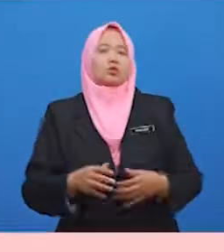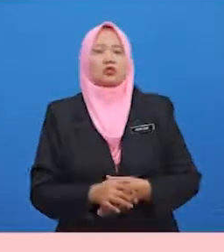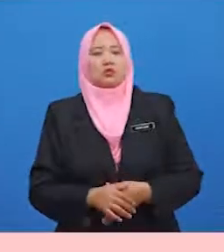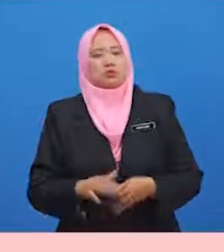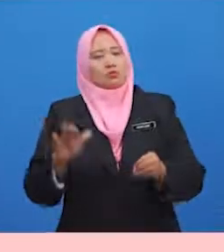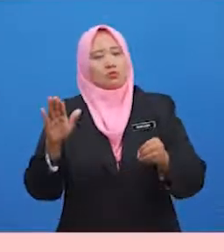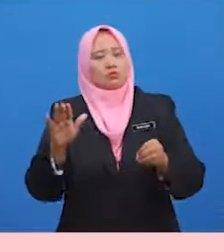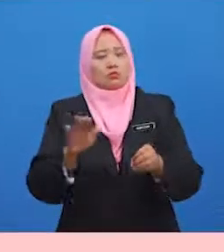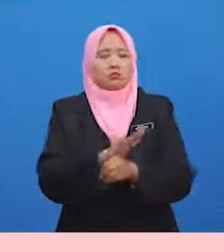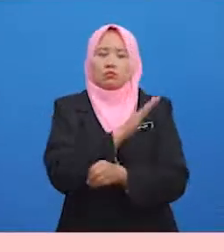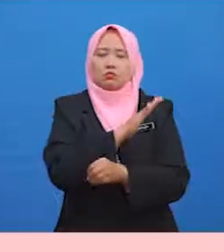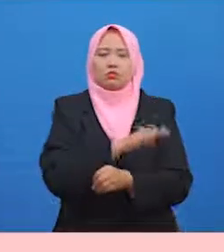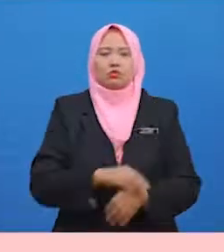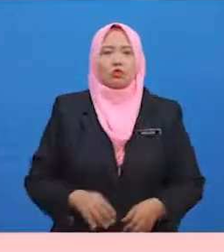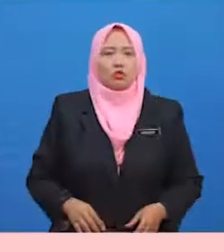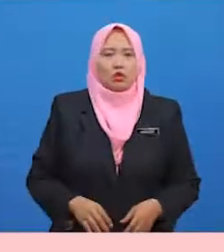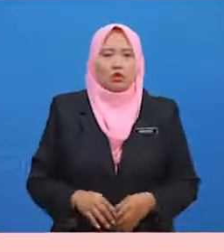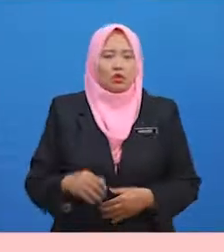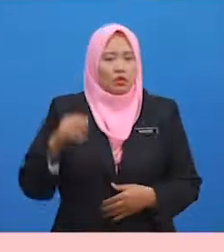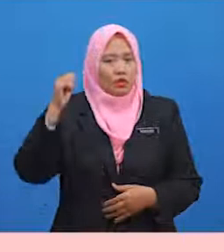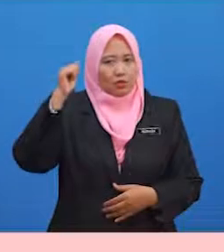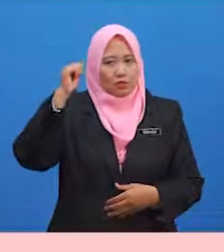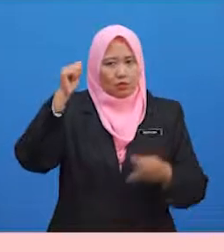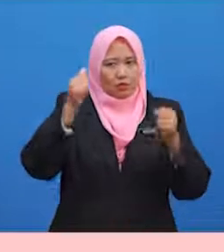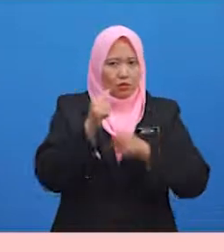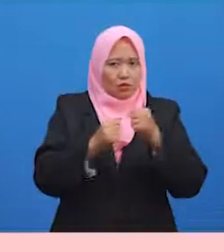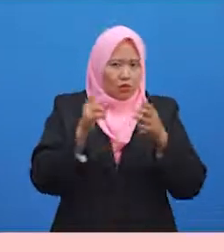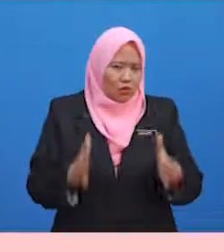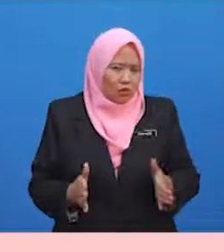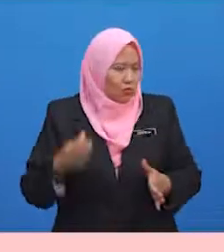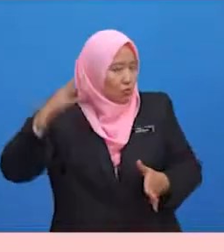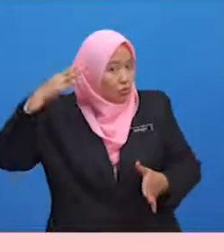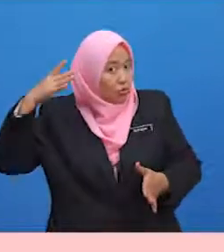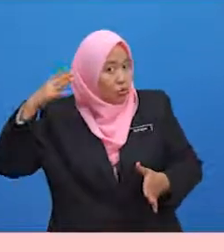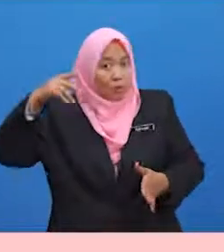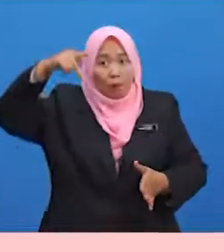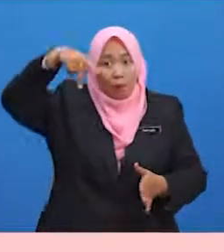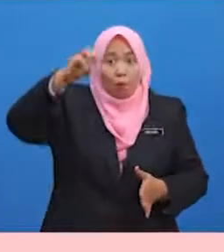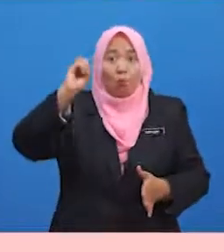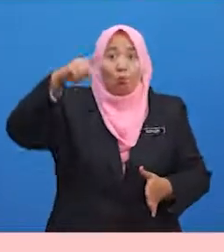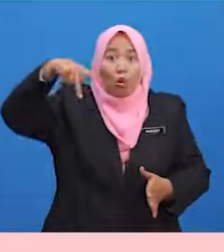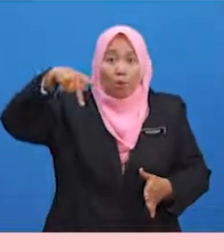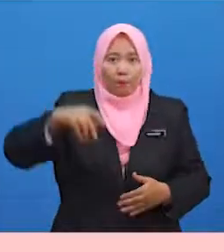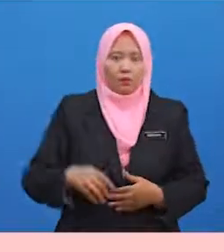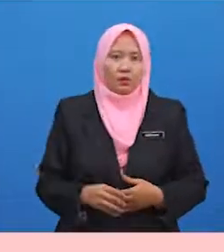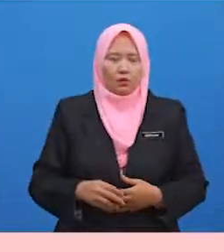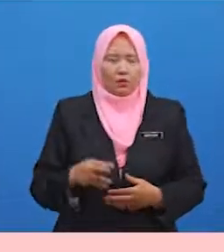putus, kebiasaannya atlet akan mendengar bunyi pop dan diikuti dengan kesakitannya yang amat